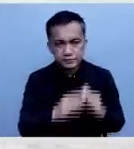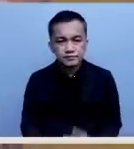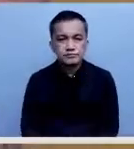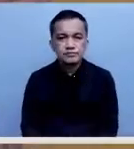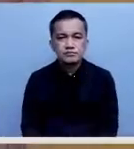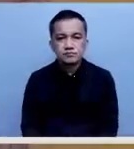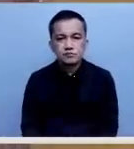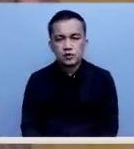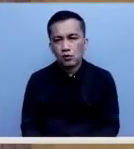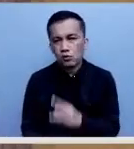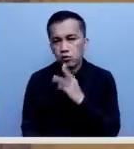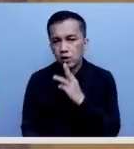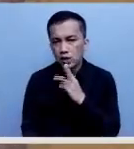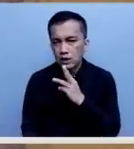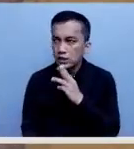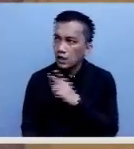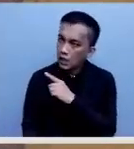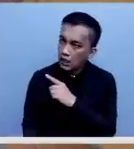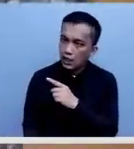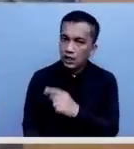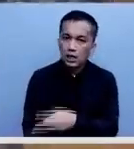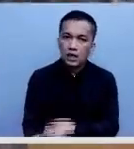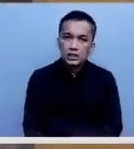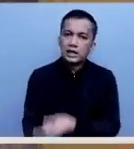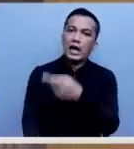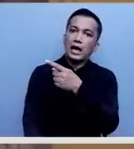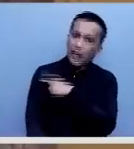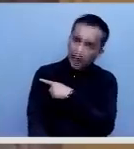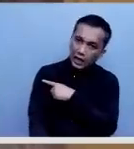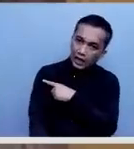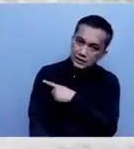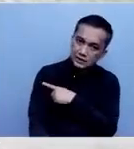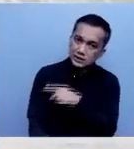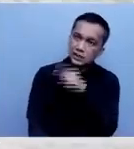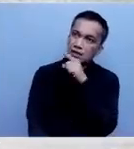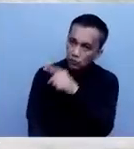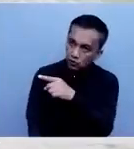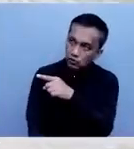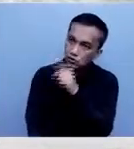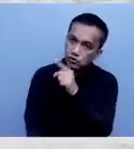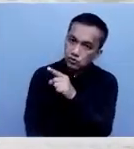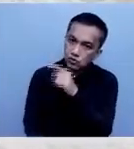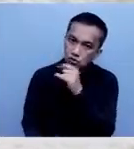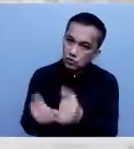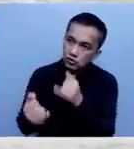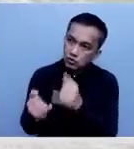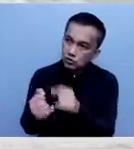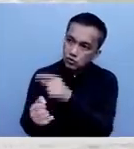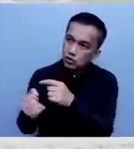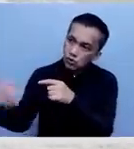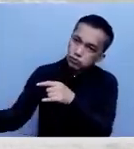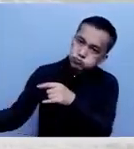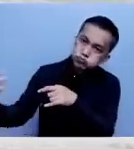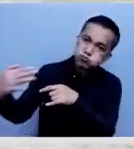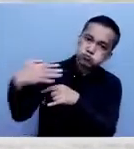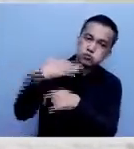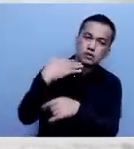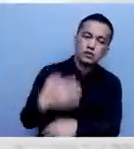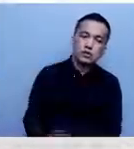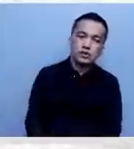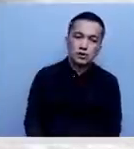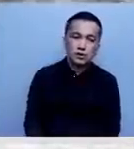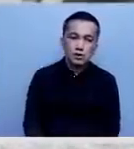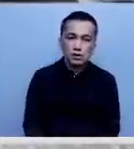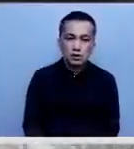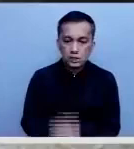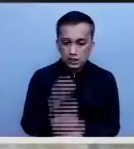tubig sa lakas ng ulan. Yan, hanggang doon yun, sir. Yung tubig galing doon. Siyempre, pag dumaan yung